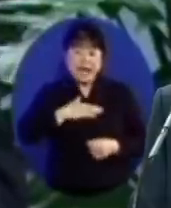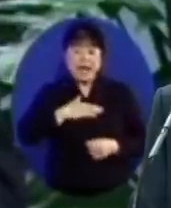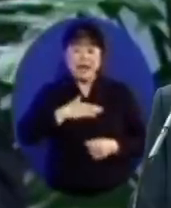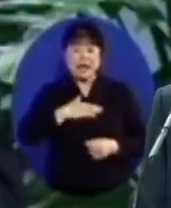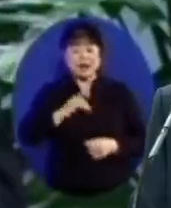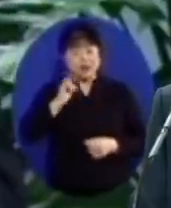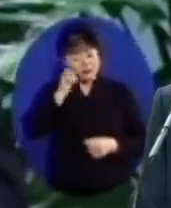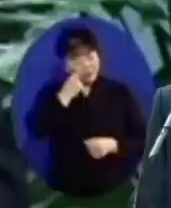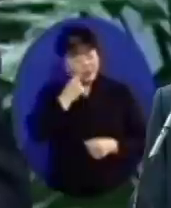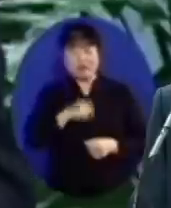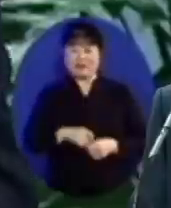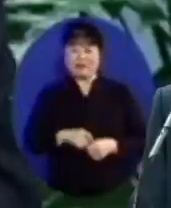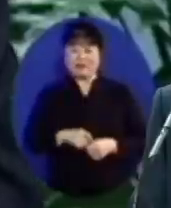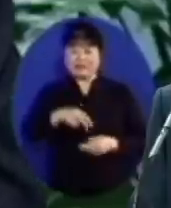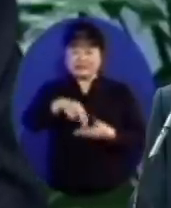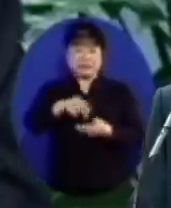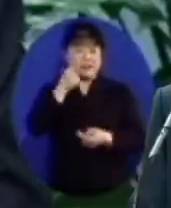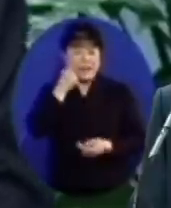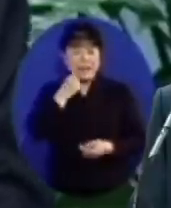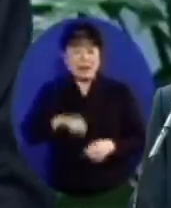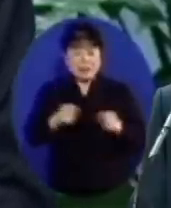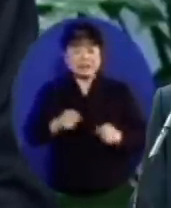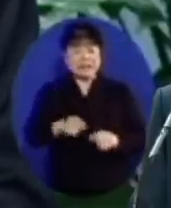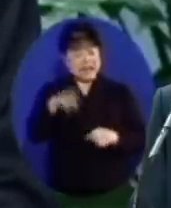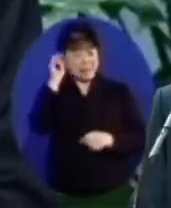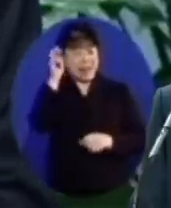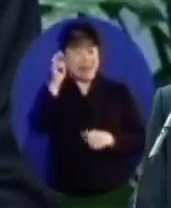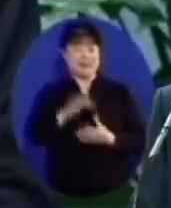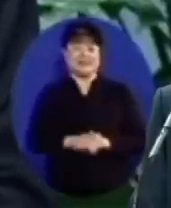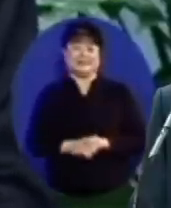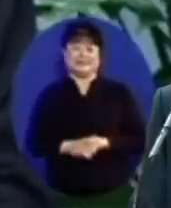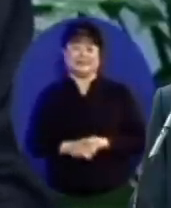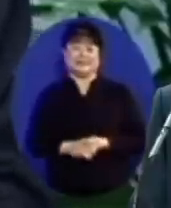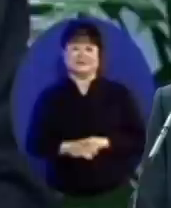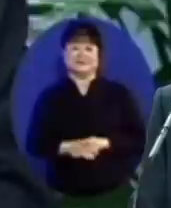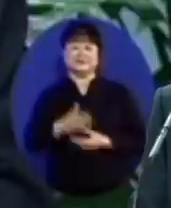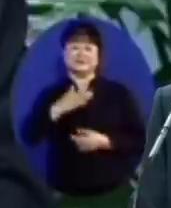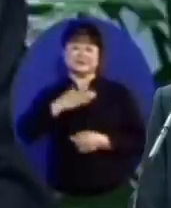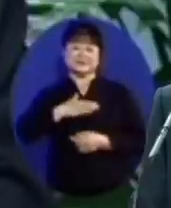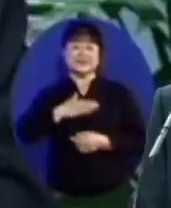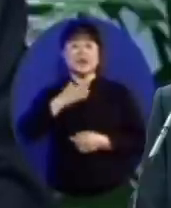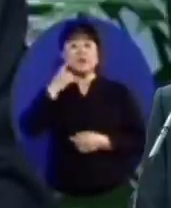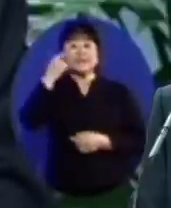있지 못합니다. 벌써 우리 박살이 나고 말았을 것입니다. 나는